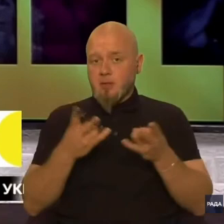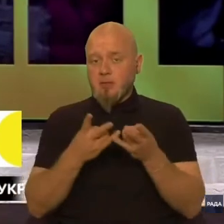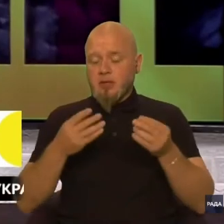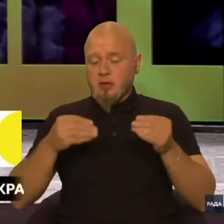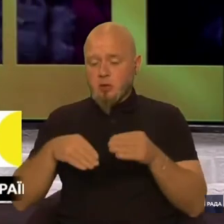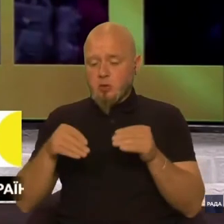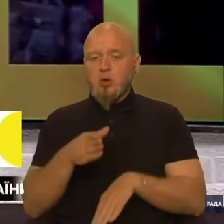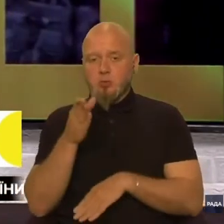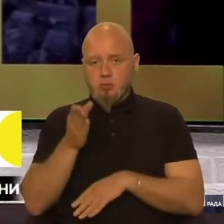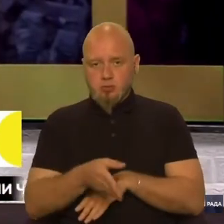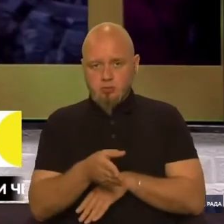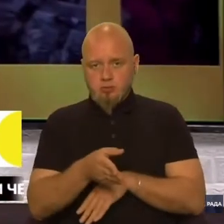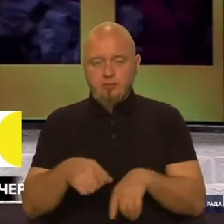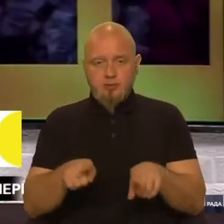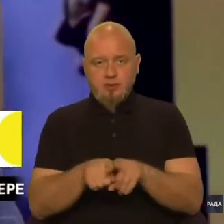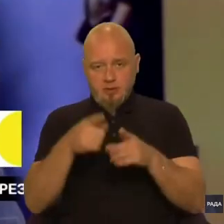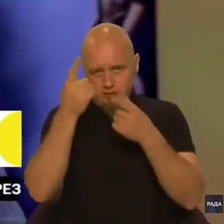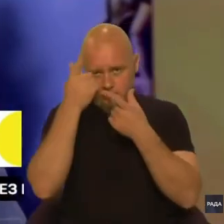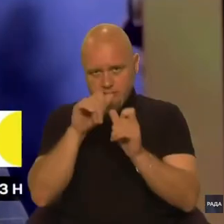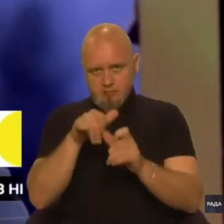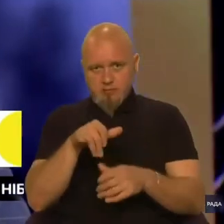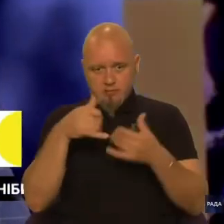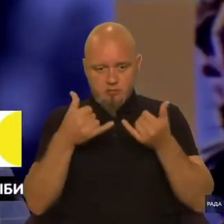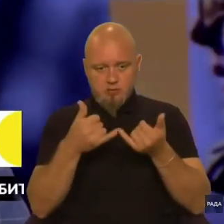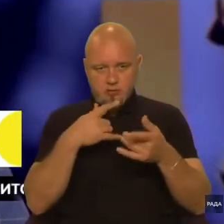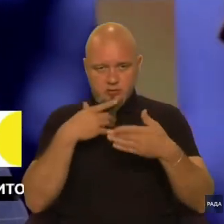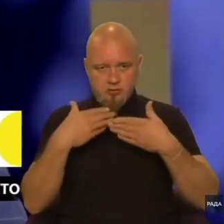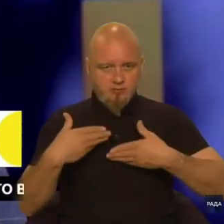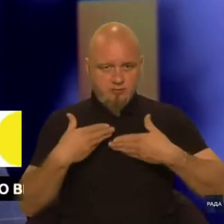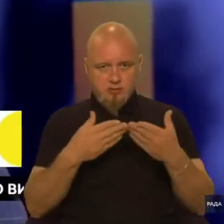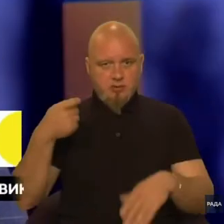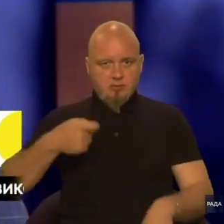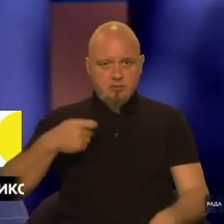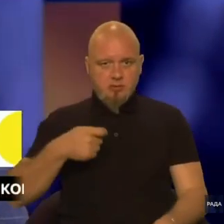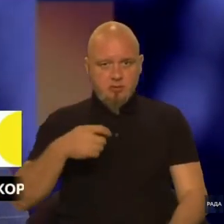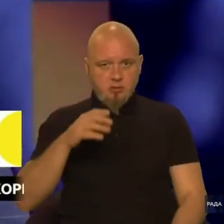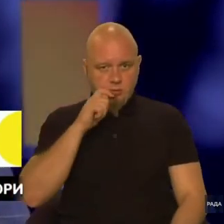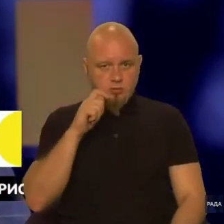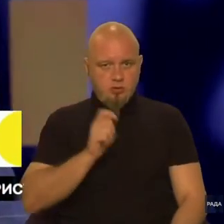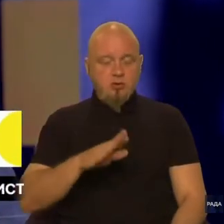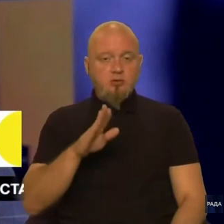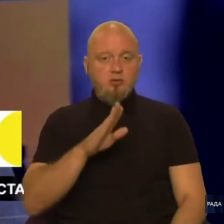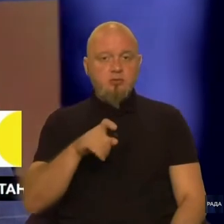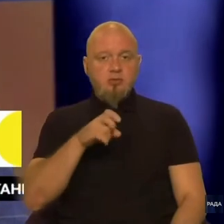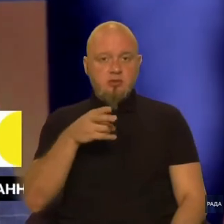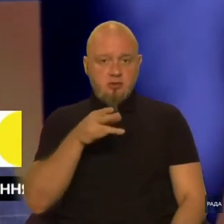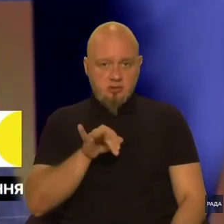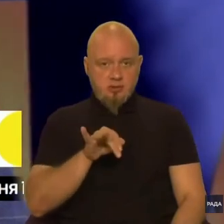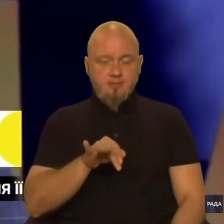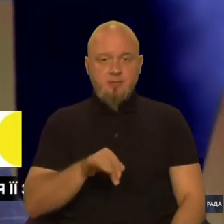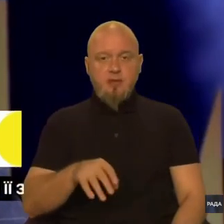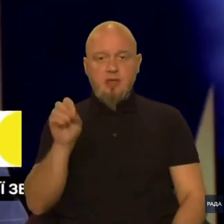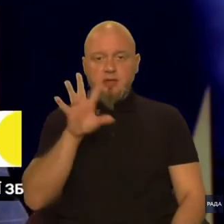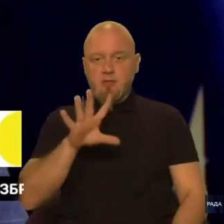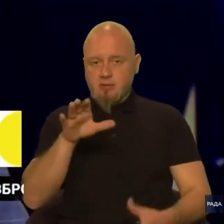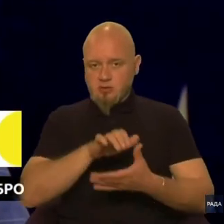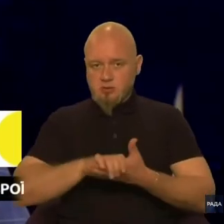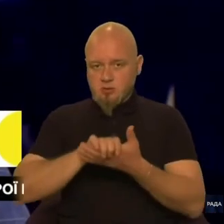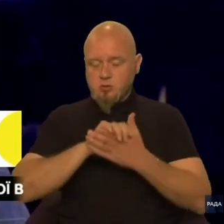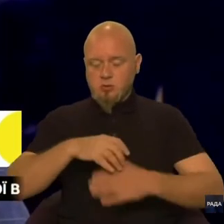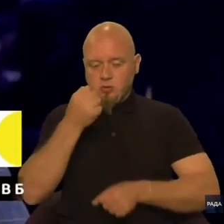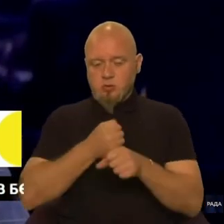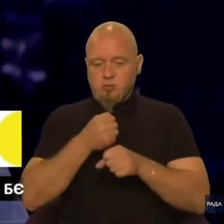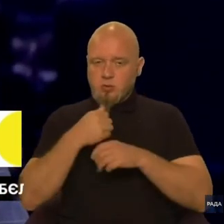кроки будуть таке заявив у сьогоднішньому зверненні президент Володимир Зеленський Європейський союз